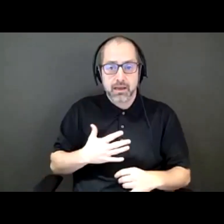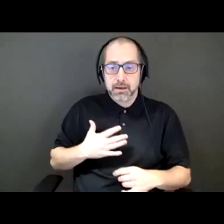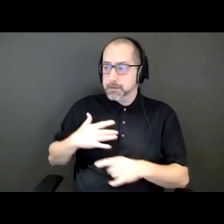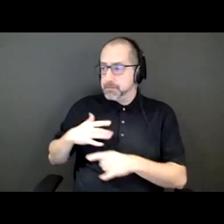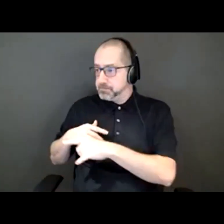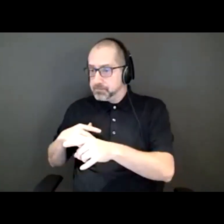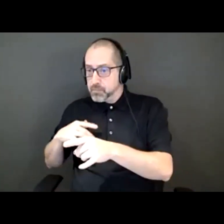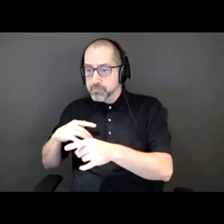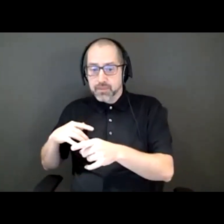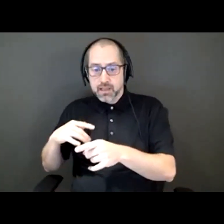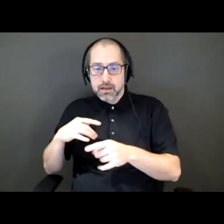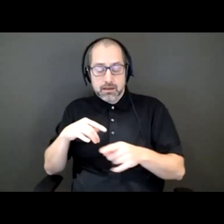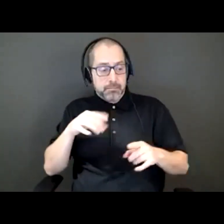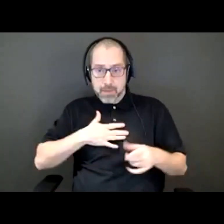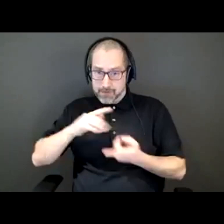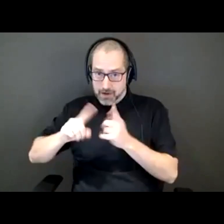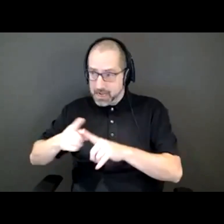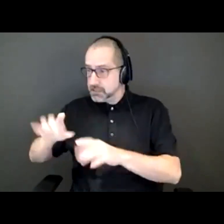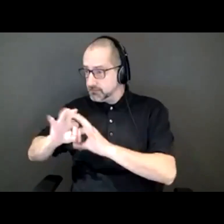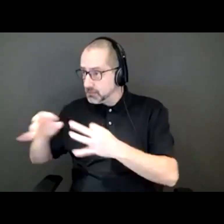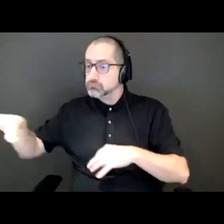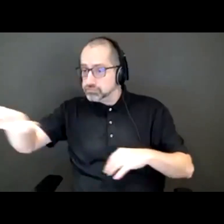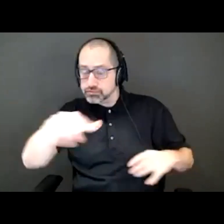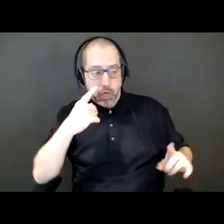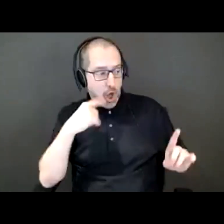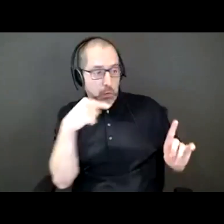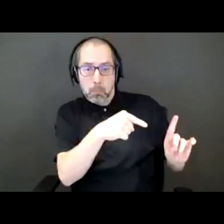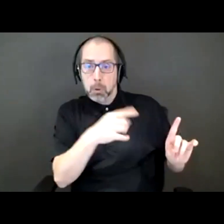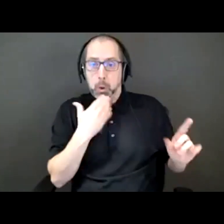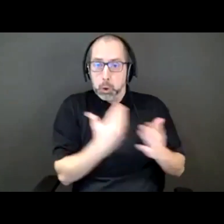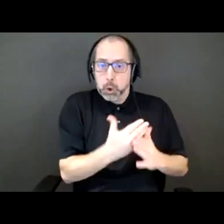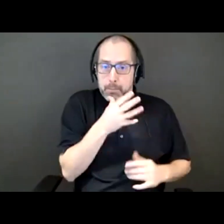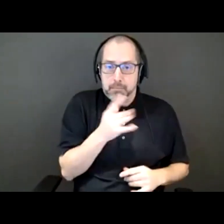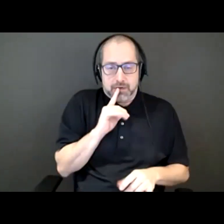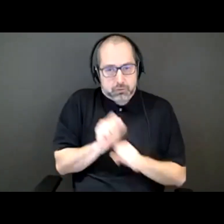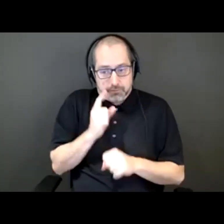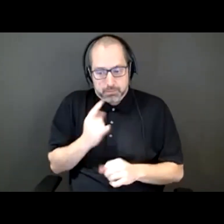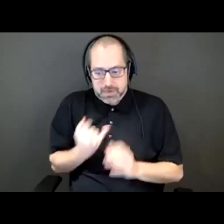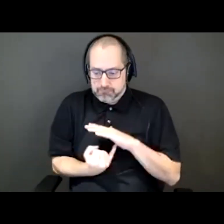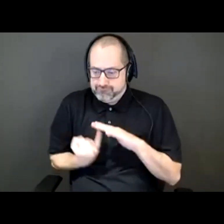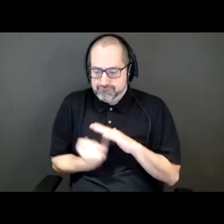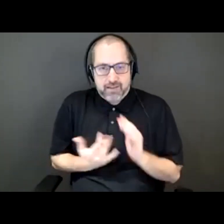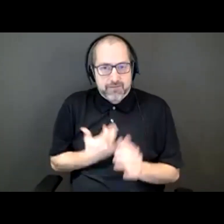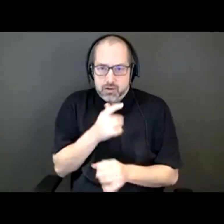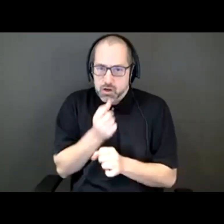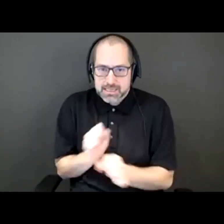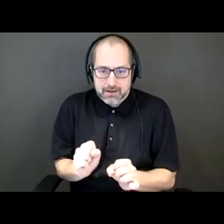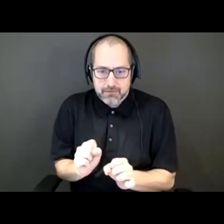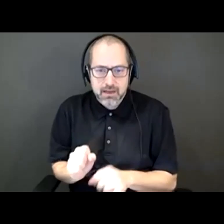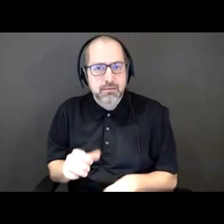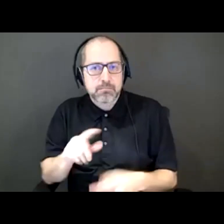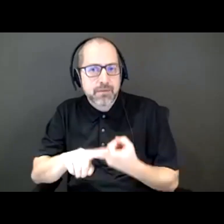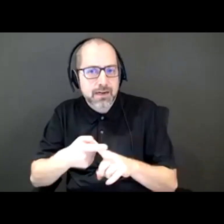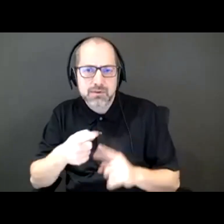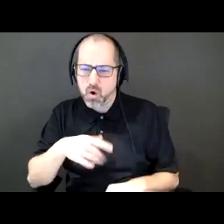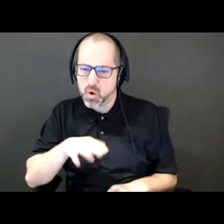pensait que ma mère était quelqu'un qui se préoccupait de nous mais pour moi ça signifie que j'étais très isolée même en salle de classe mes amis